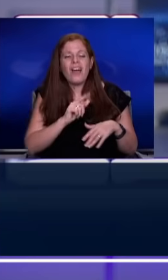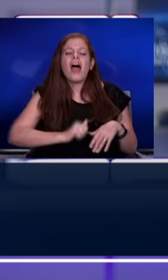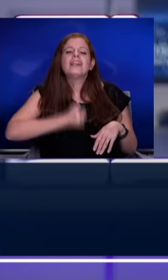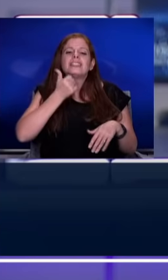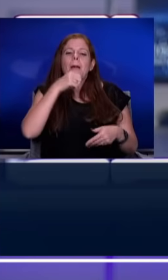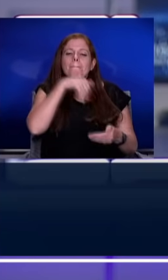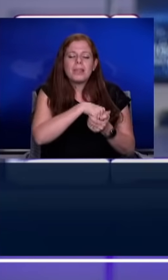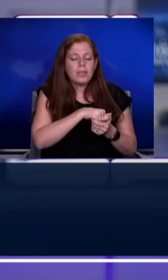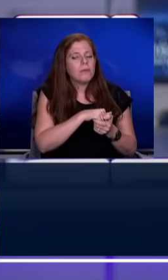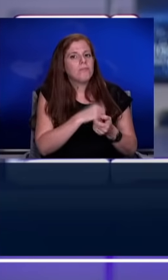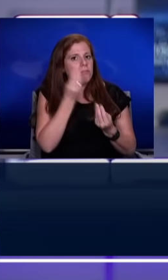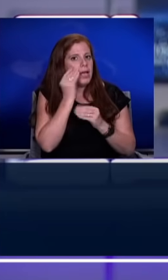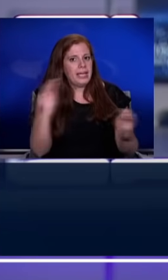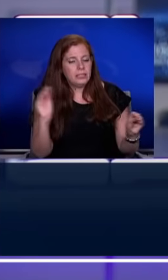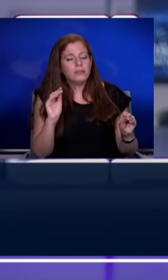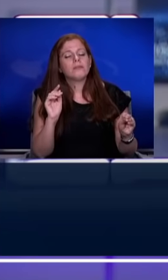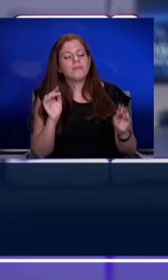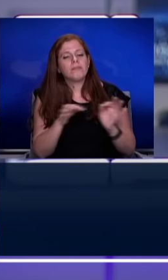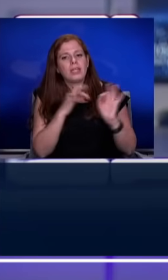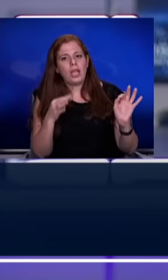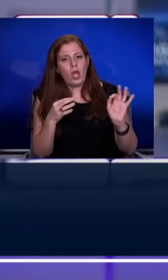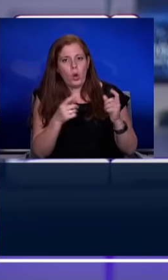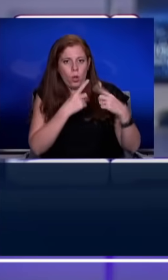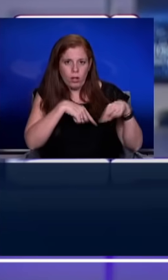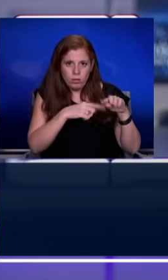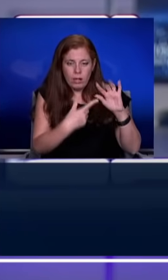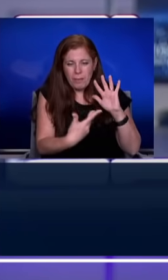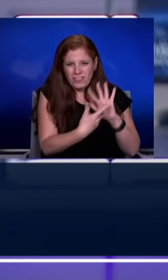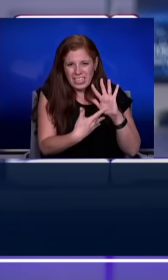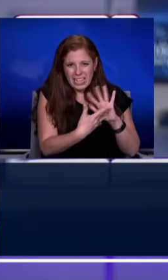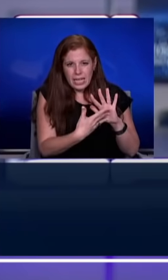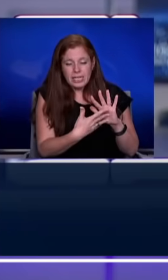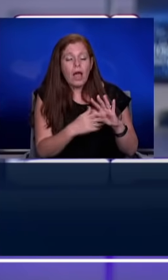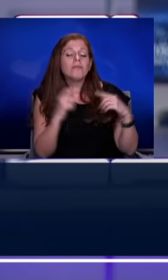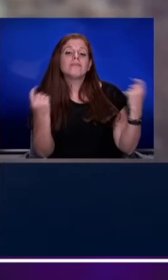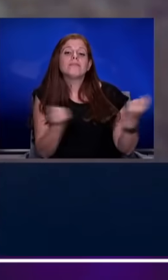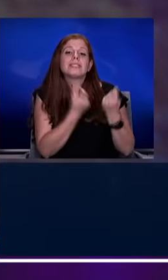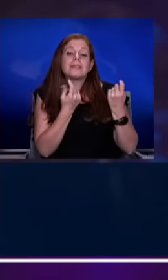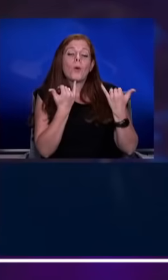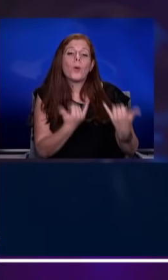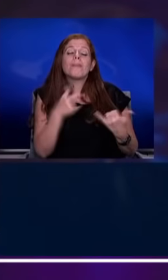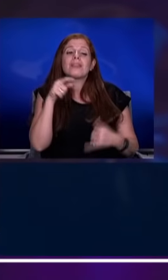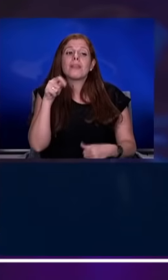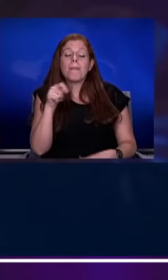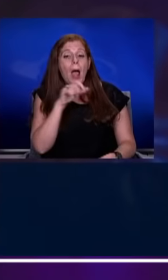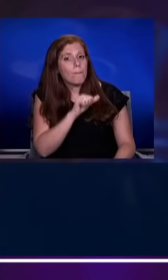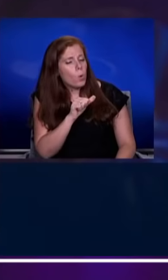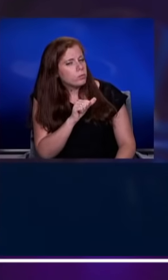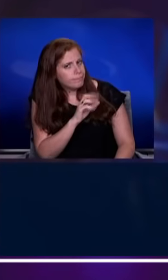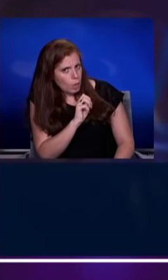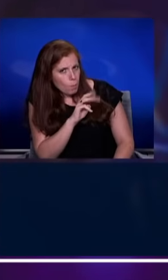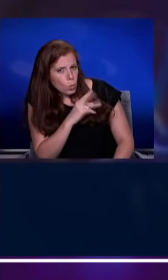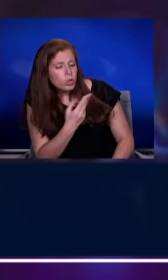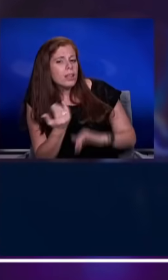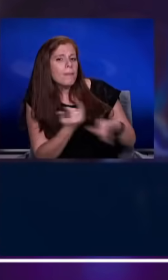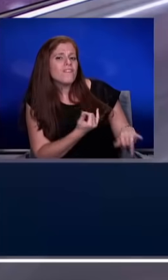לקבל סמכויות נרחבות של ועדת חקירה. כך פרסמה מוקדם יותר היום פרשניתנו לענייני משפט תמר אלמוג. משה שטיינמנץ, אתה מביא את לוח